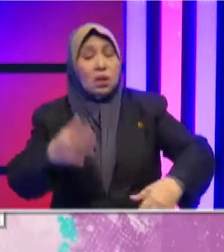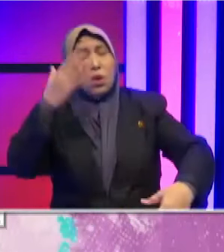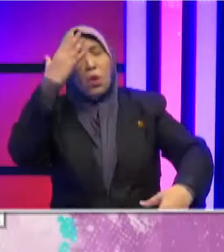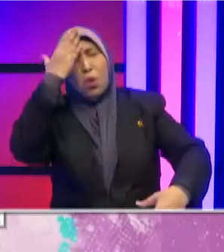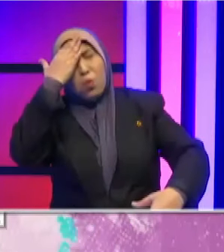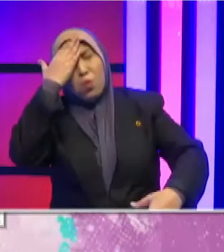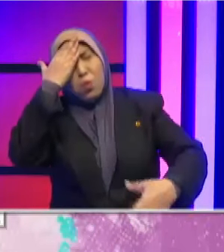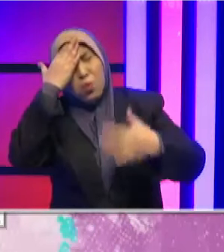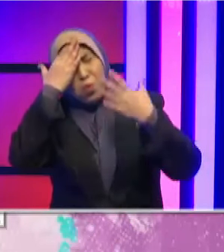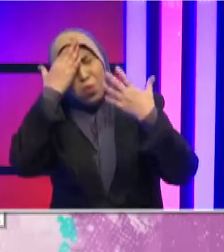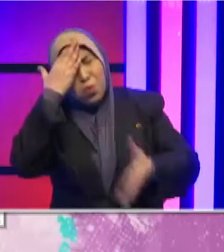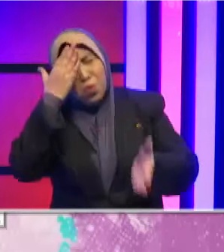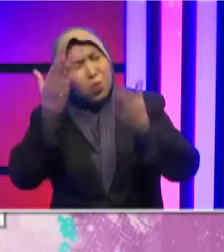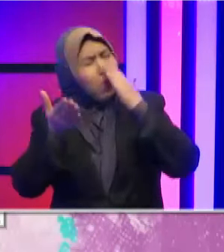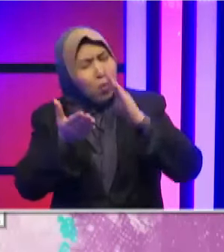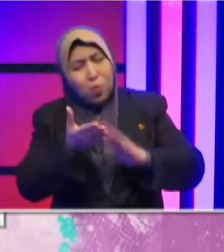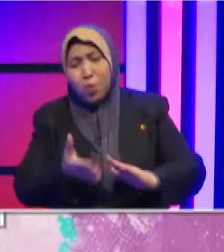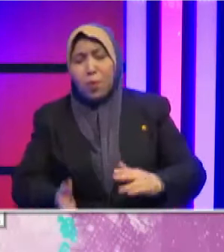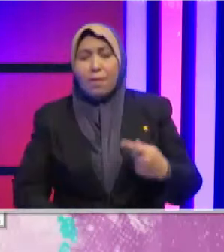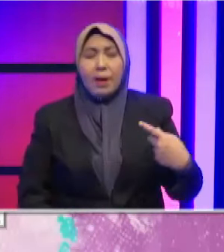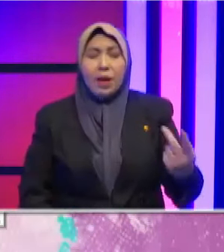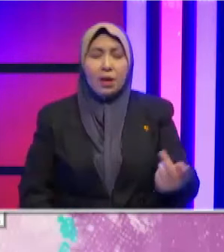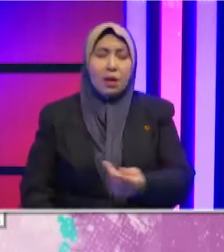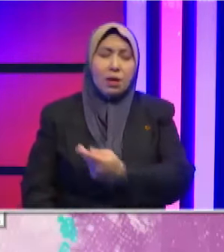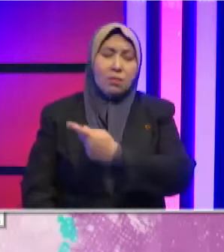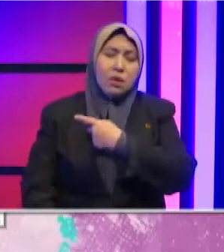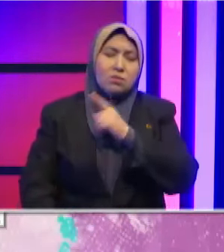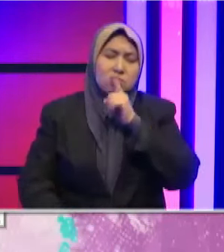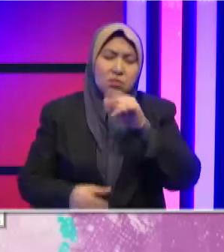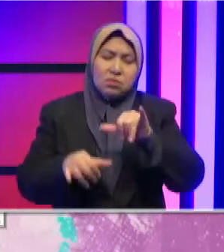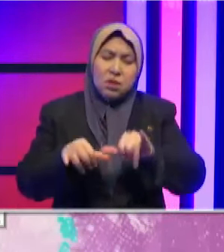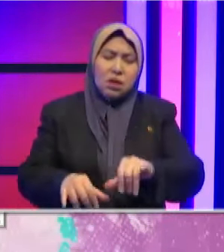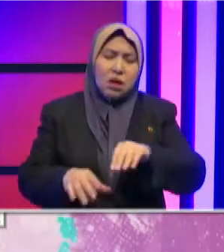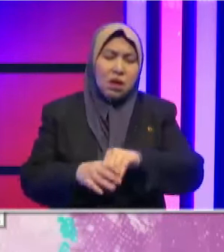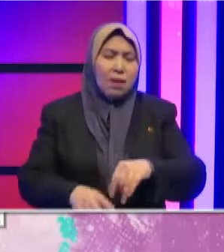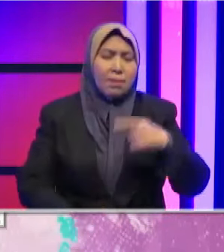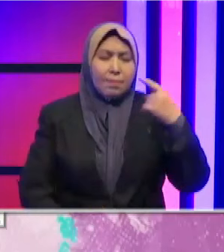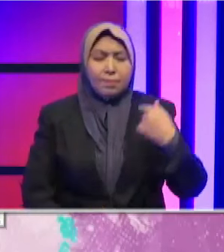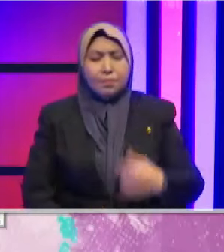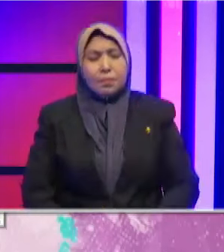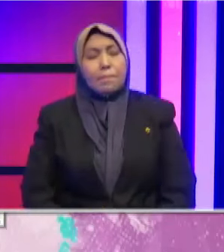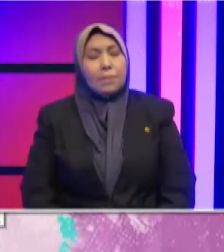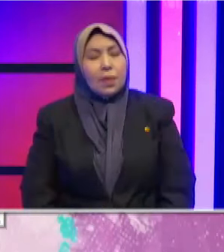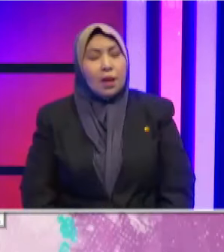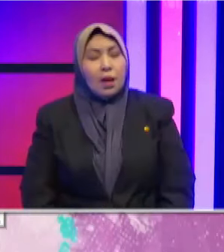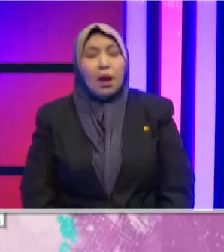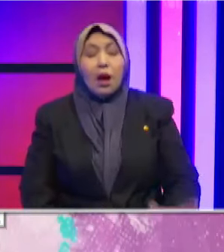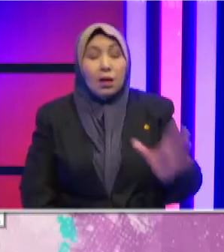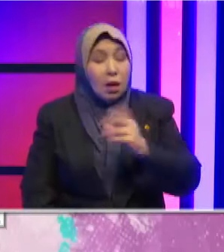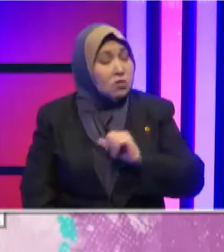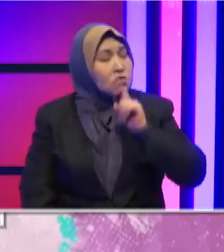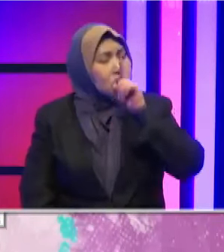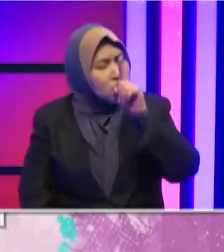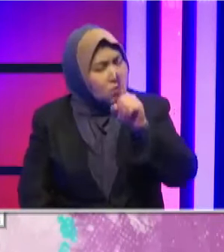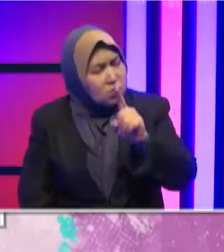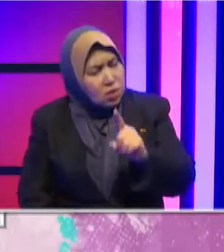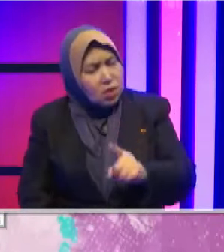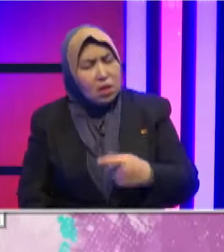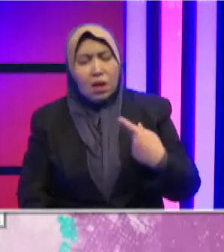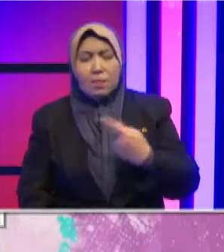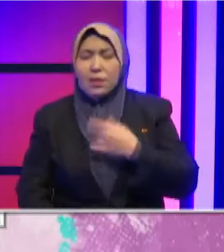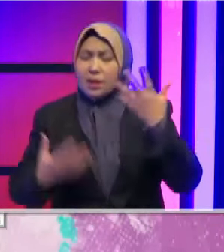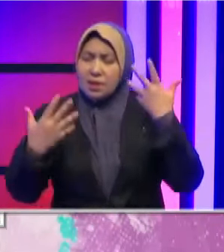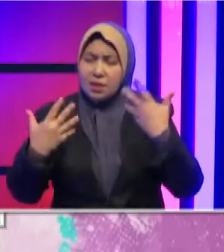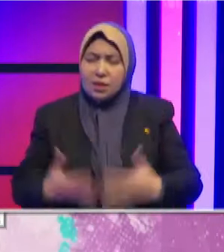kau tekun navione ojo pun